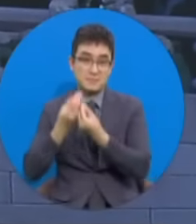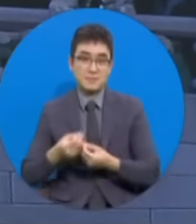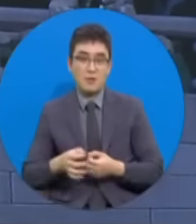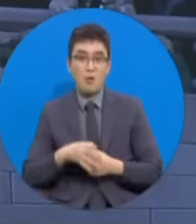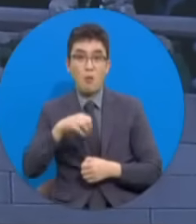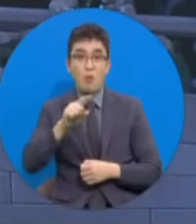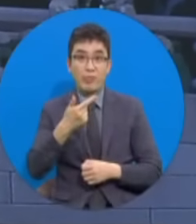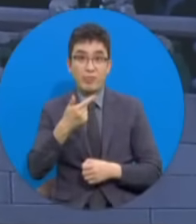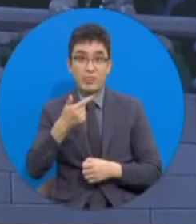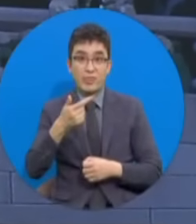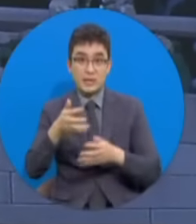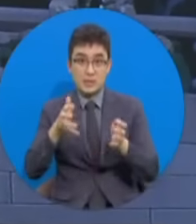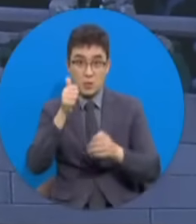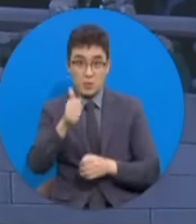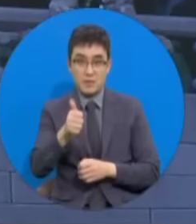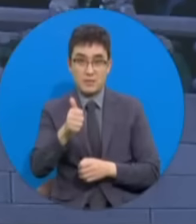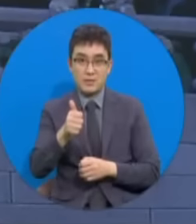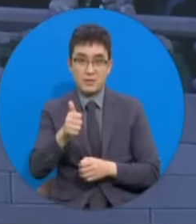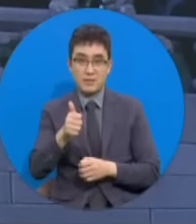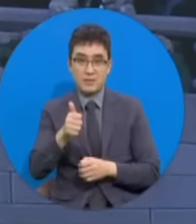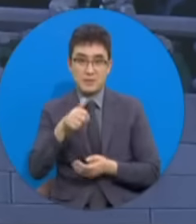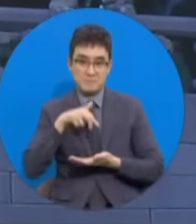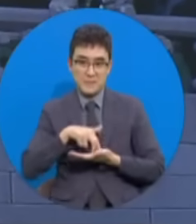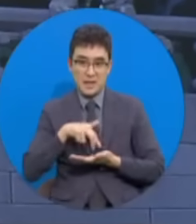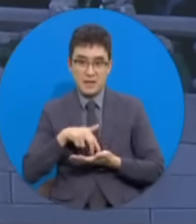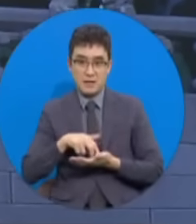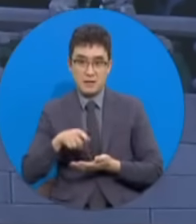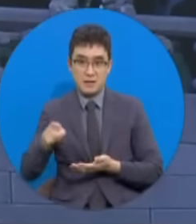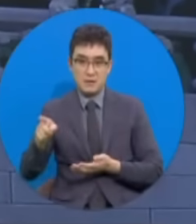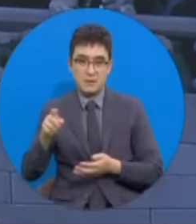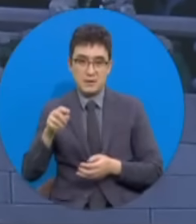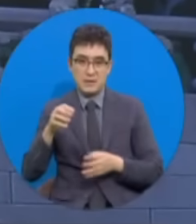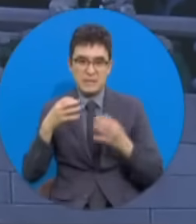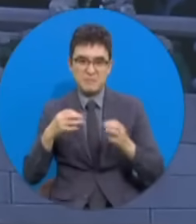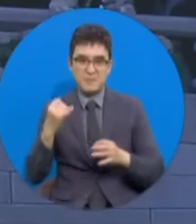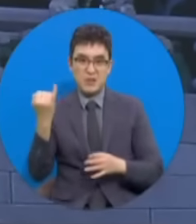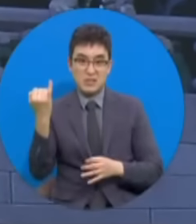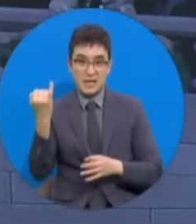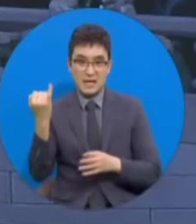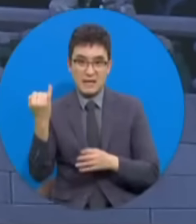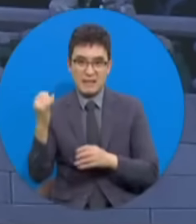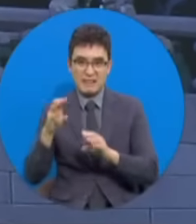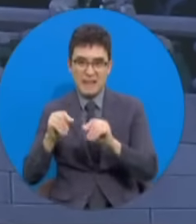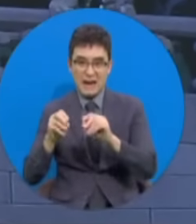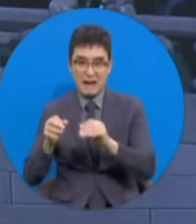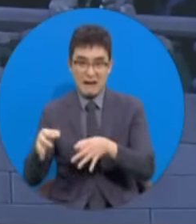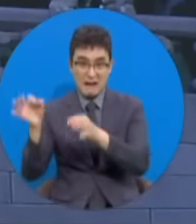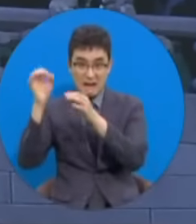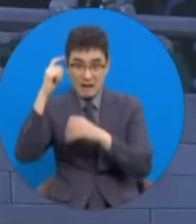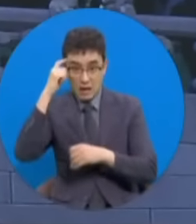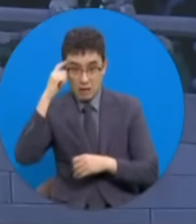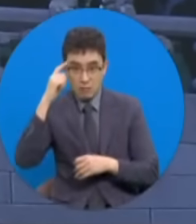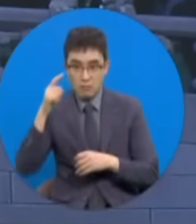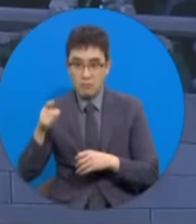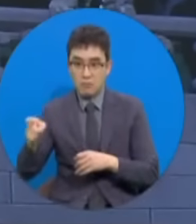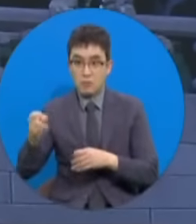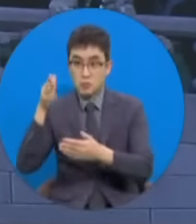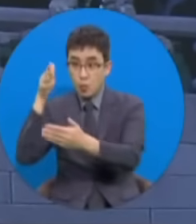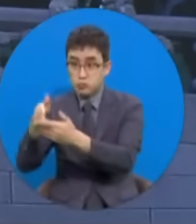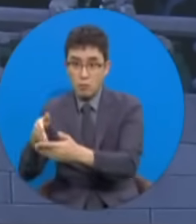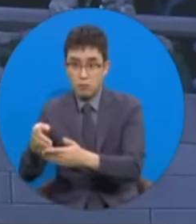원희룡 장관이 영부인 땅 올려주려고 변경했지 처음에 했다가 종점은 땅값으로 오지 않는다라는 얘기가